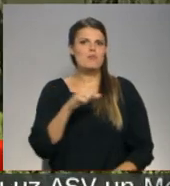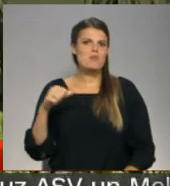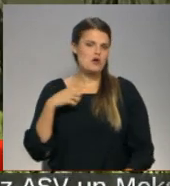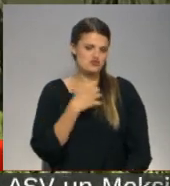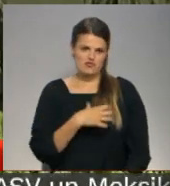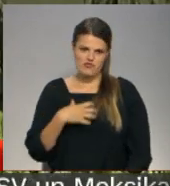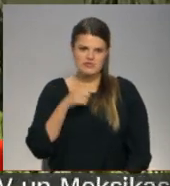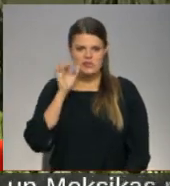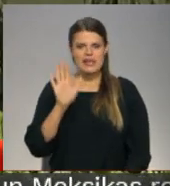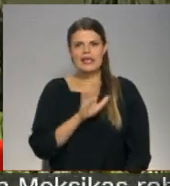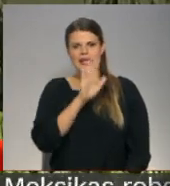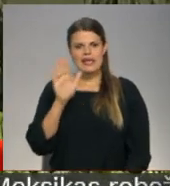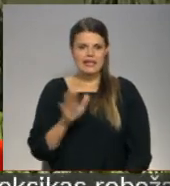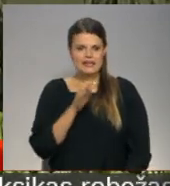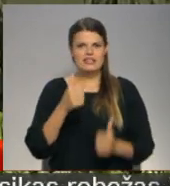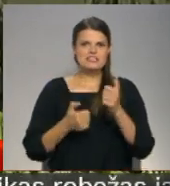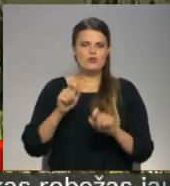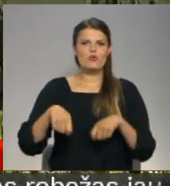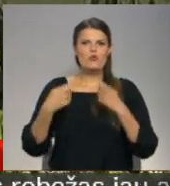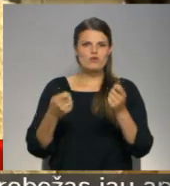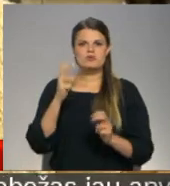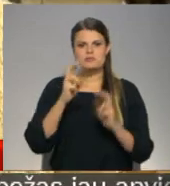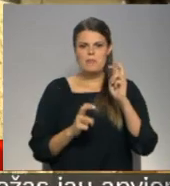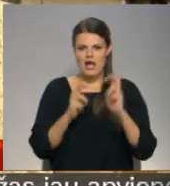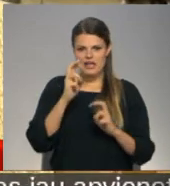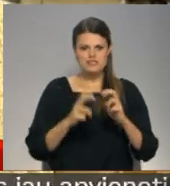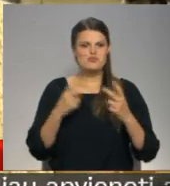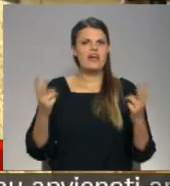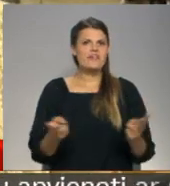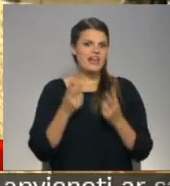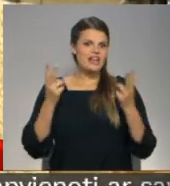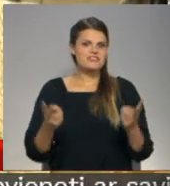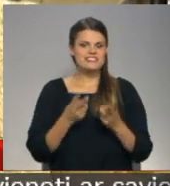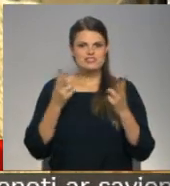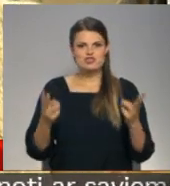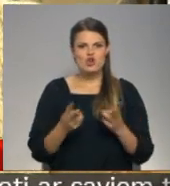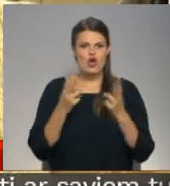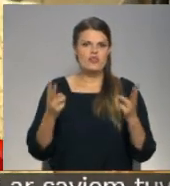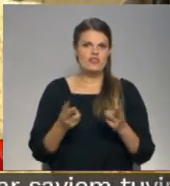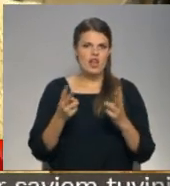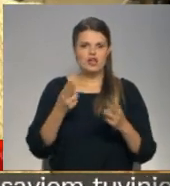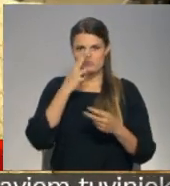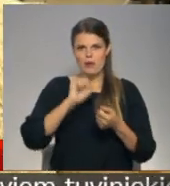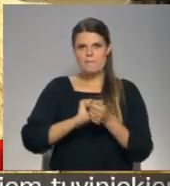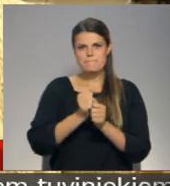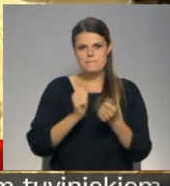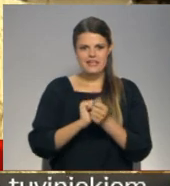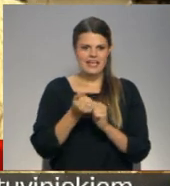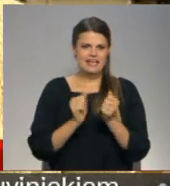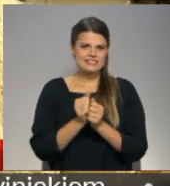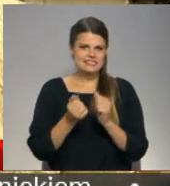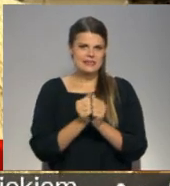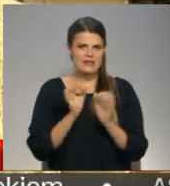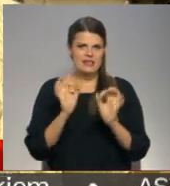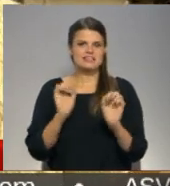vajadzībām, jo ikdienas slaukums tiek nodots pārstrādei. Tas tradicionālais, kas ir no biespiena un īstais,